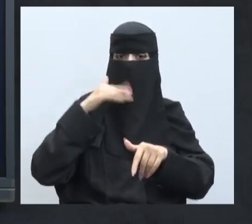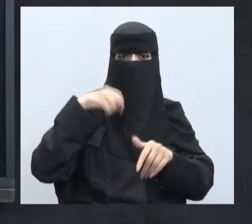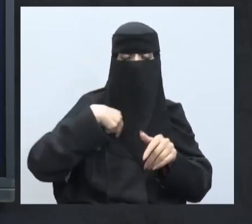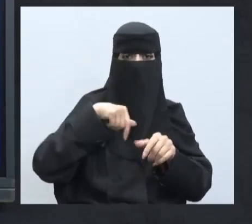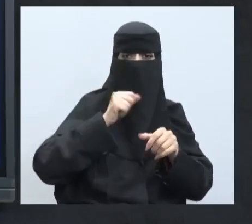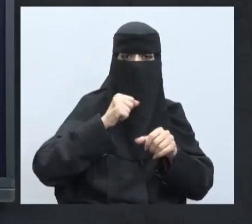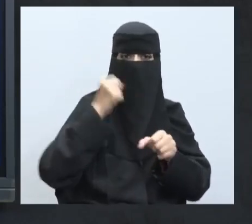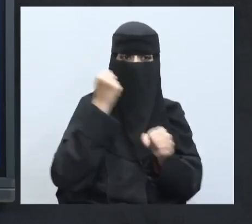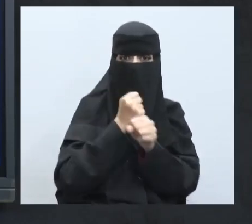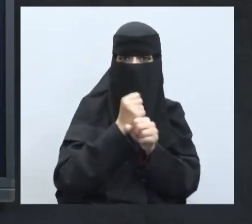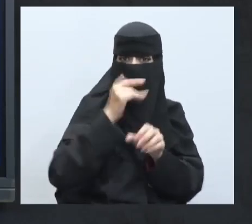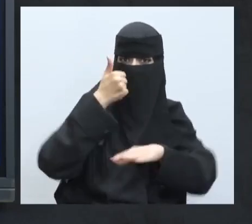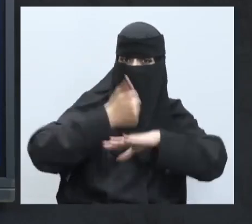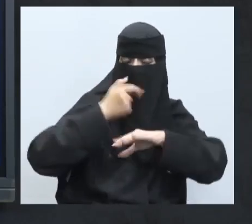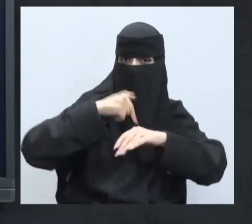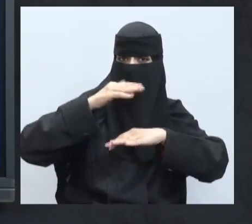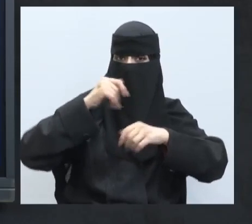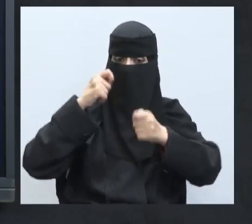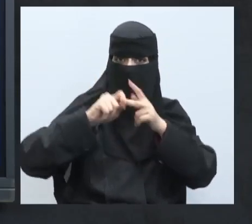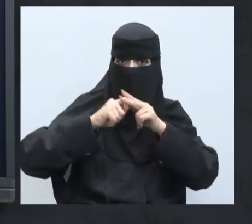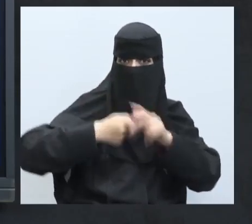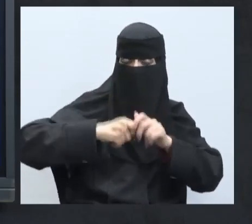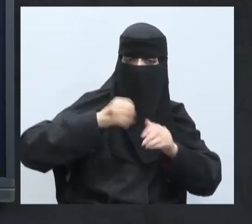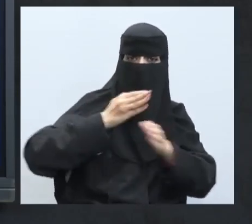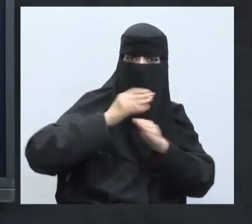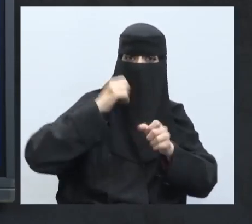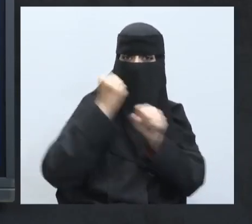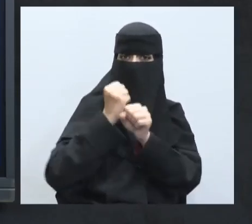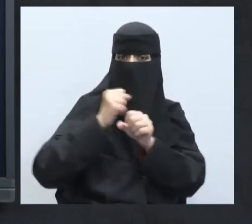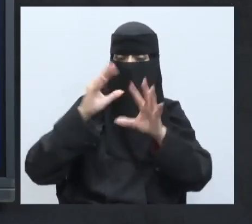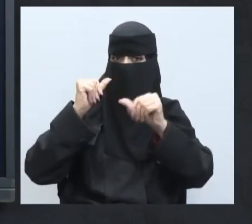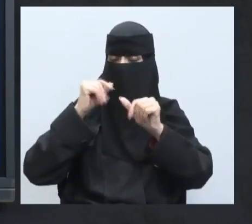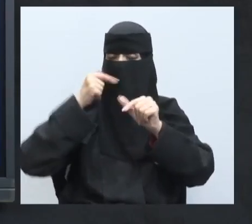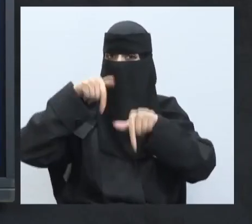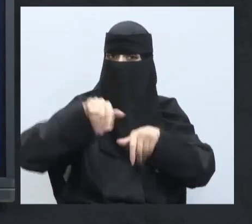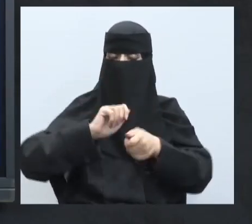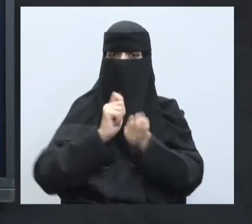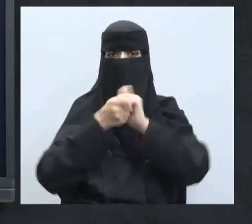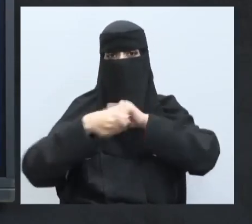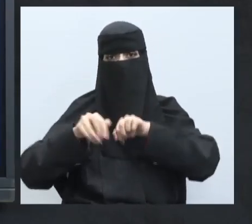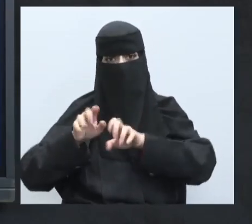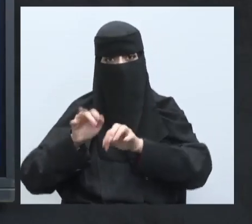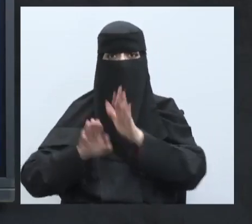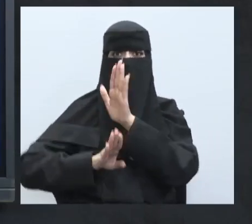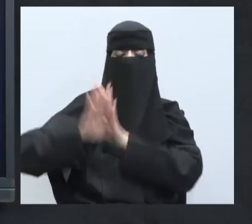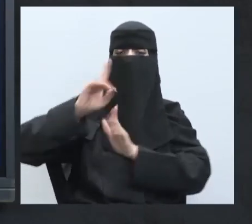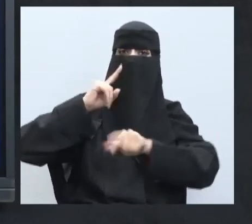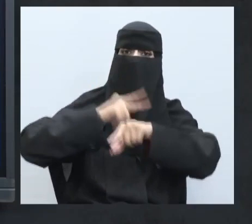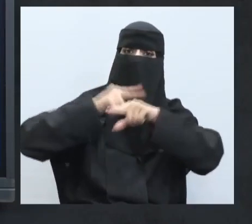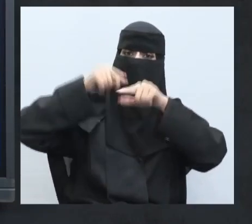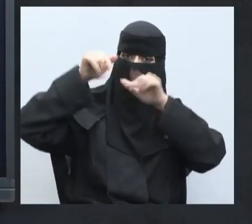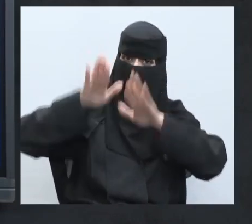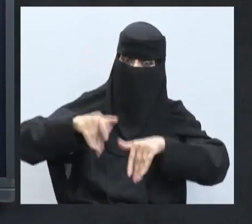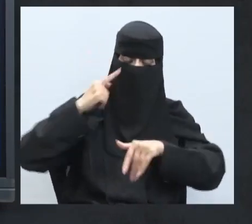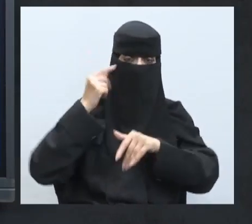الحرف او الاعمال اليدويه بعد حدث هنالك تغير بالتقنيات اصبح هنالك الات وتطورت هذه الالات الى ان وصلنا